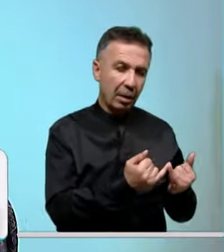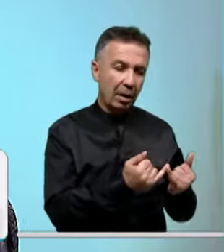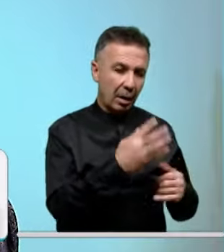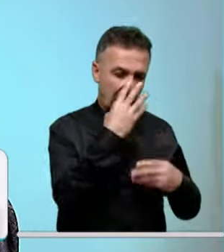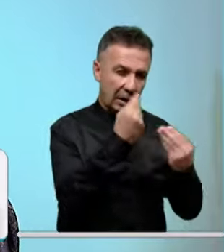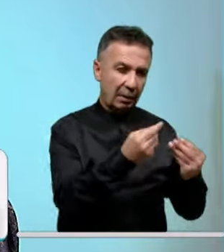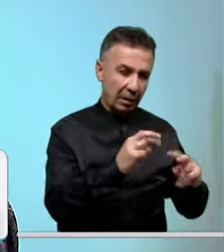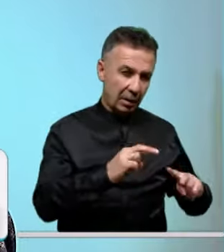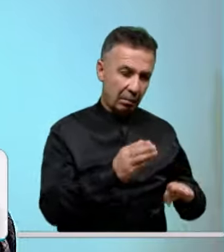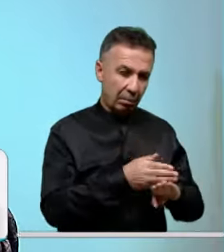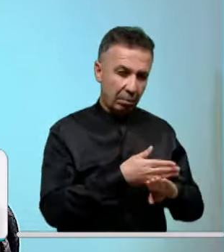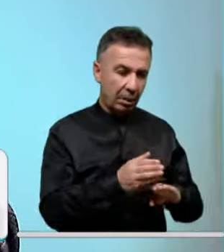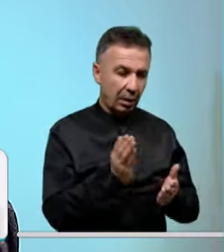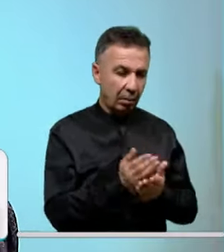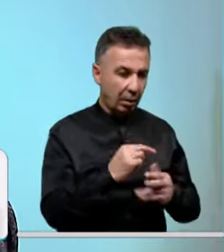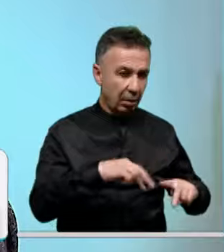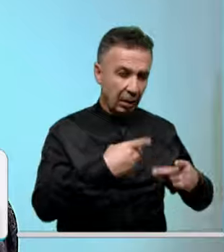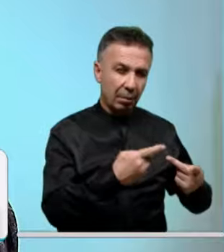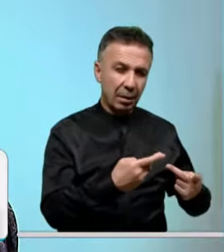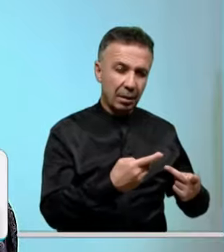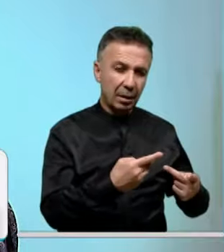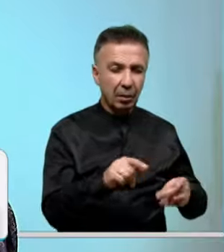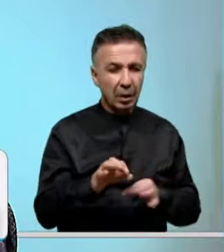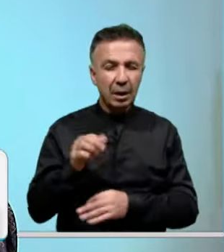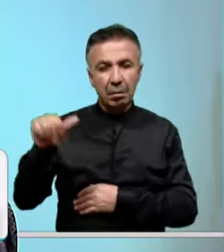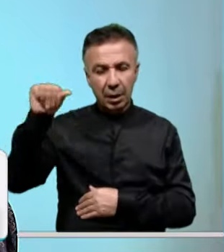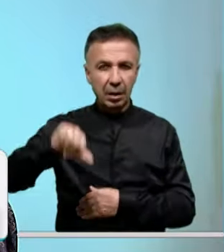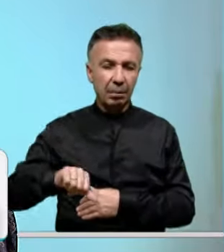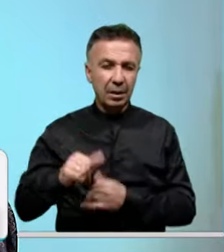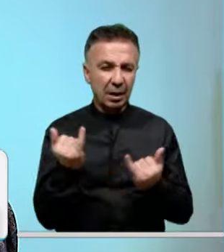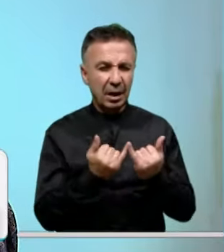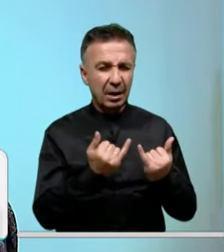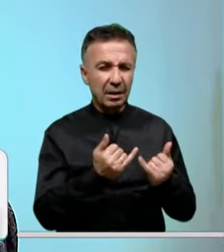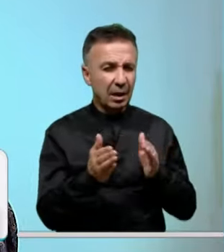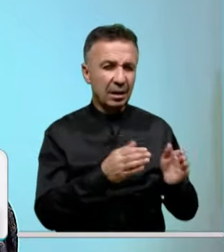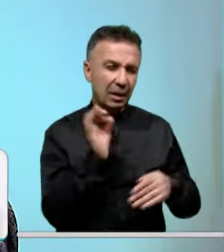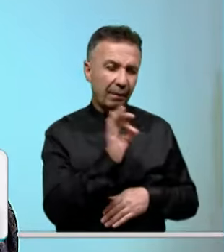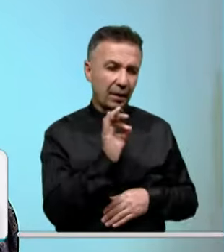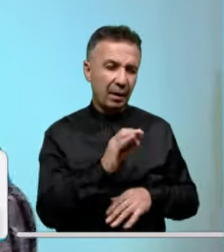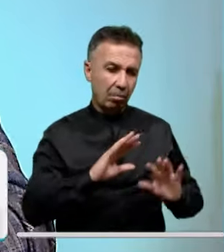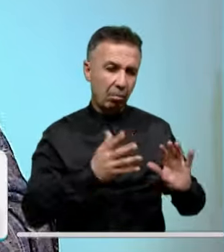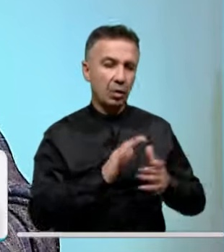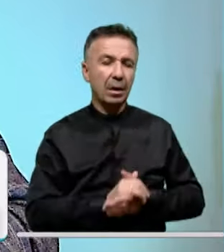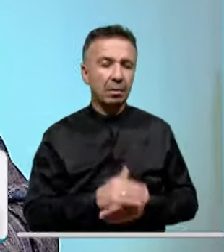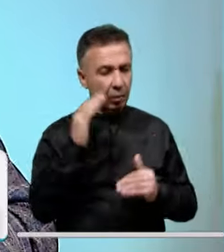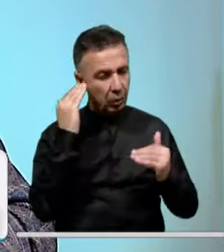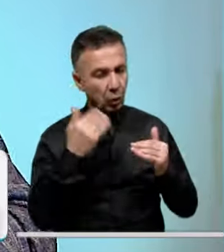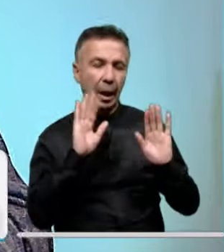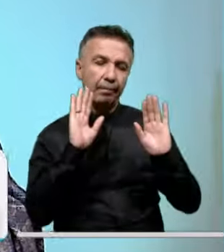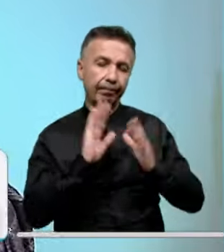ihsanda bulunup bir şeyler verip diğerini mahrum bırakmak şüphesiz kardeşler arasında fitneye sebep olur. Bu uygun